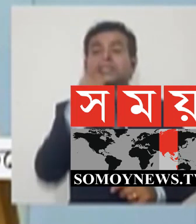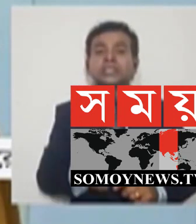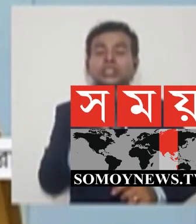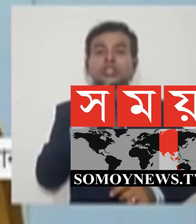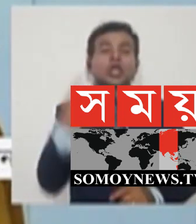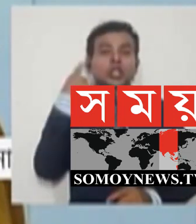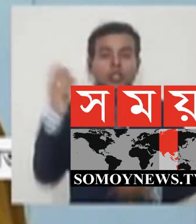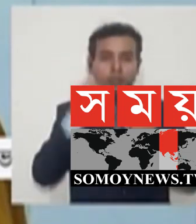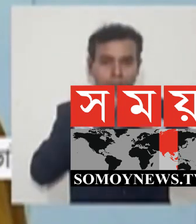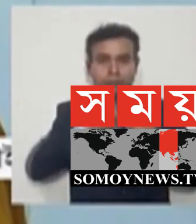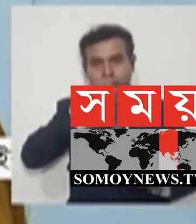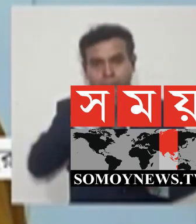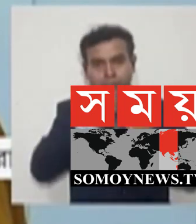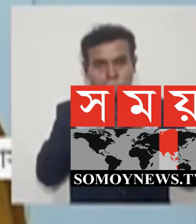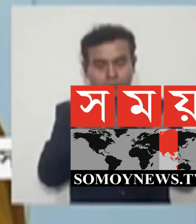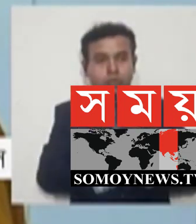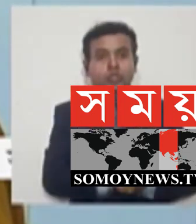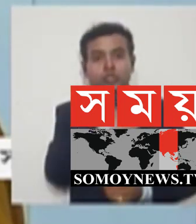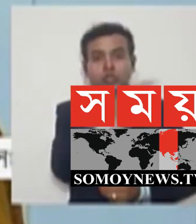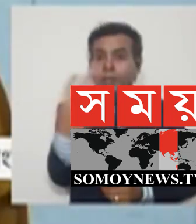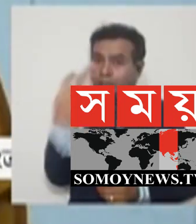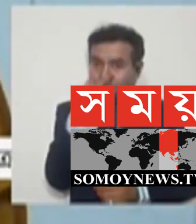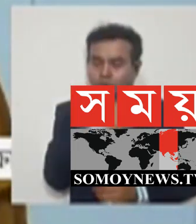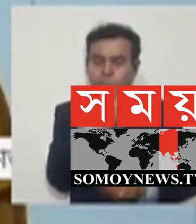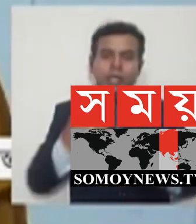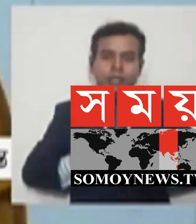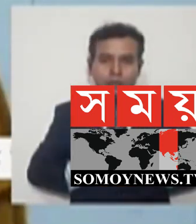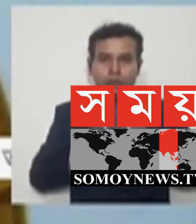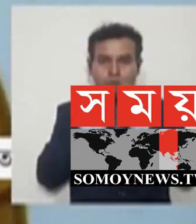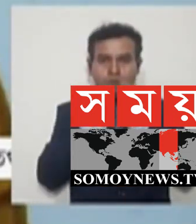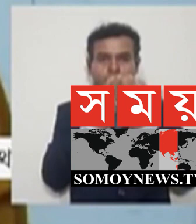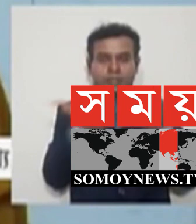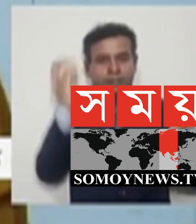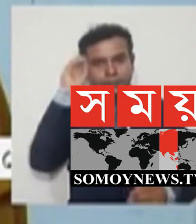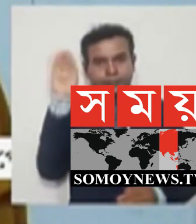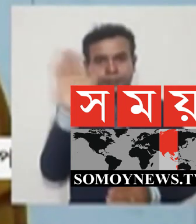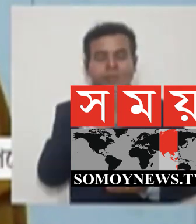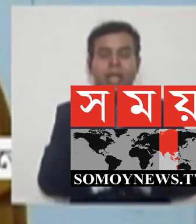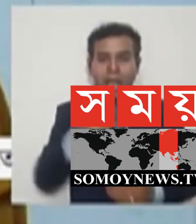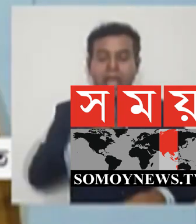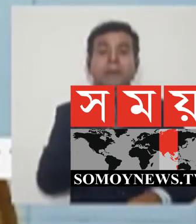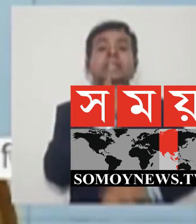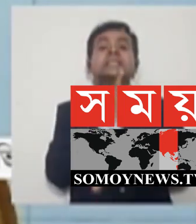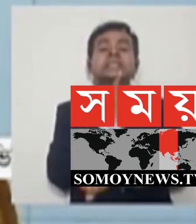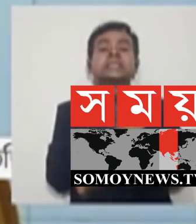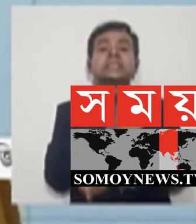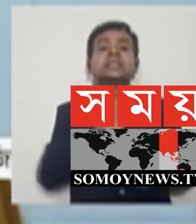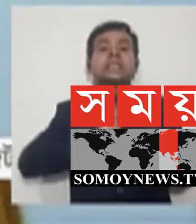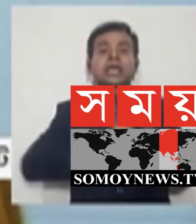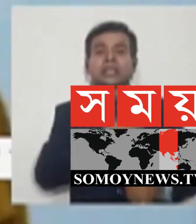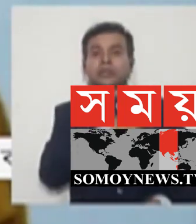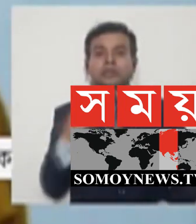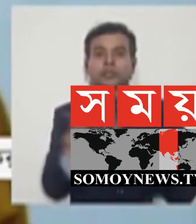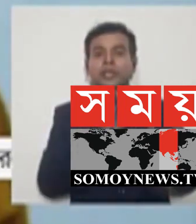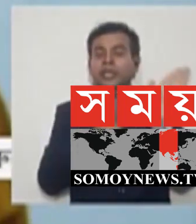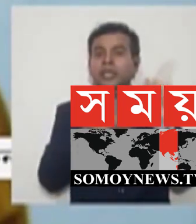তাদেরকে আন্তরিক শুভেচ্ছা জানাচ্ছি। আমি অধ্যাপক ডাক্তার নাসিমা সুলতানা, অতিরিক্ত মহাপরিচালক প্রশাসন স্বাস্থ্য অধিদপ্তর।